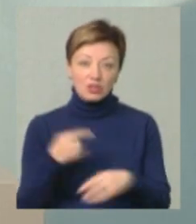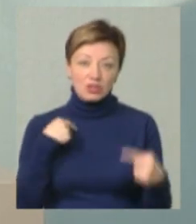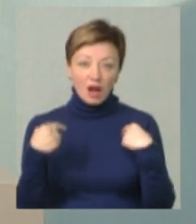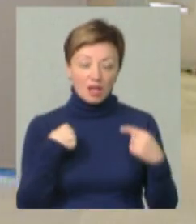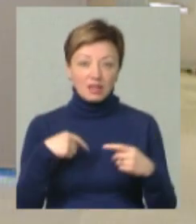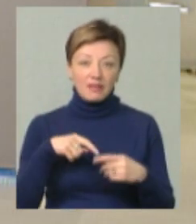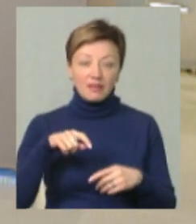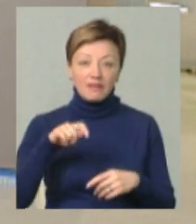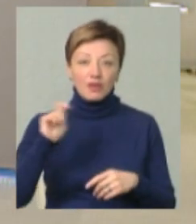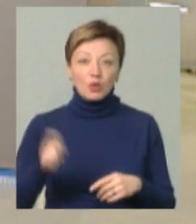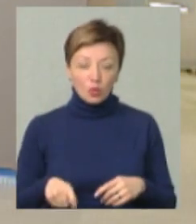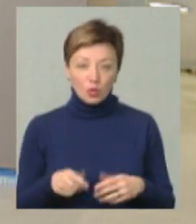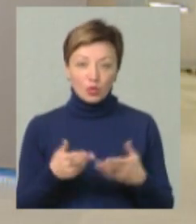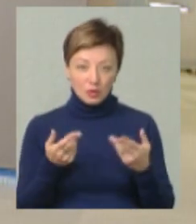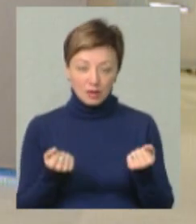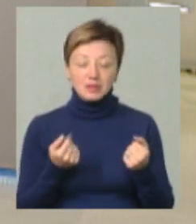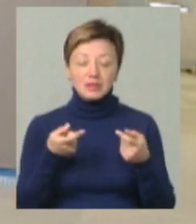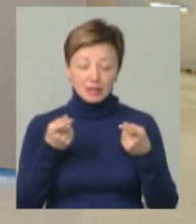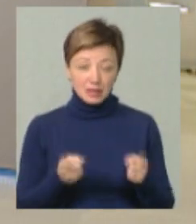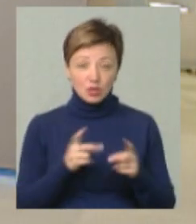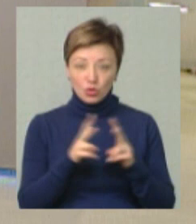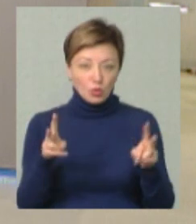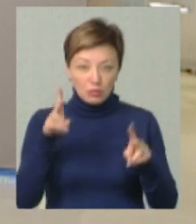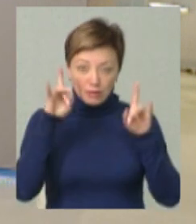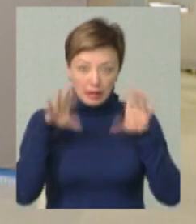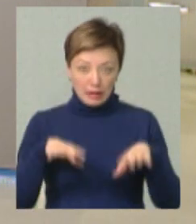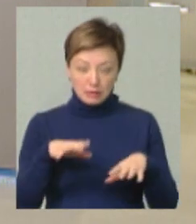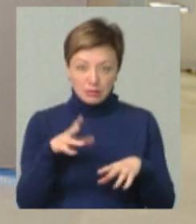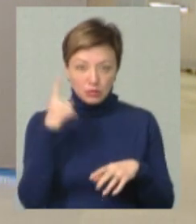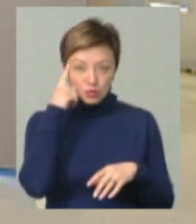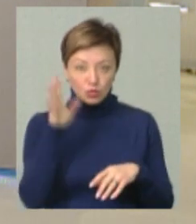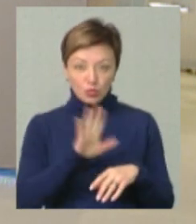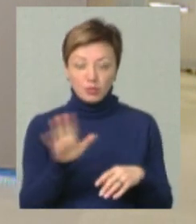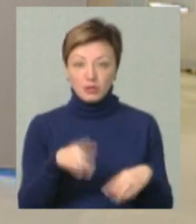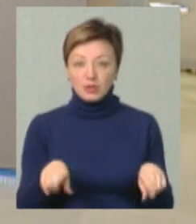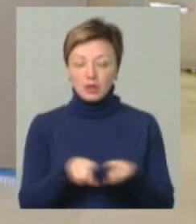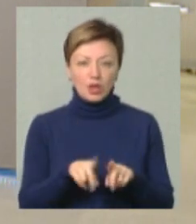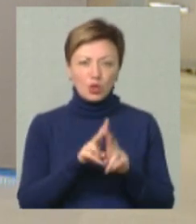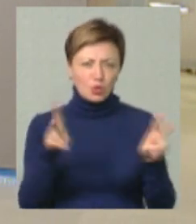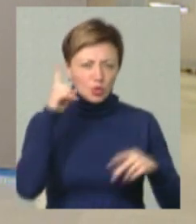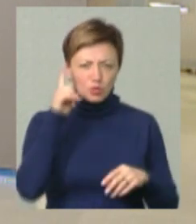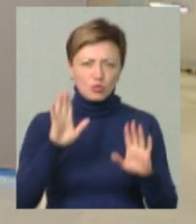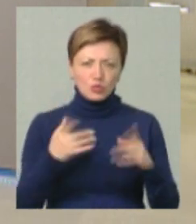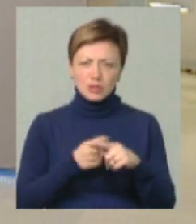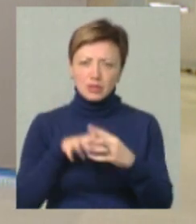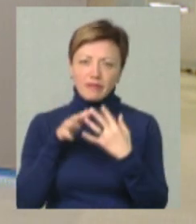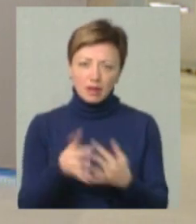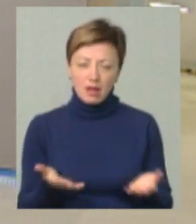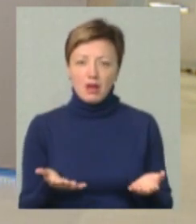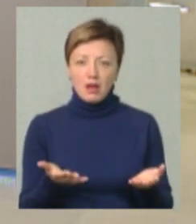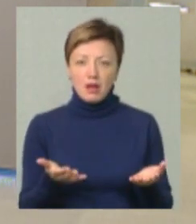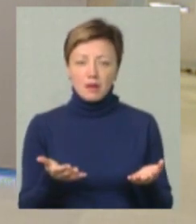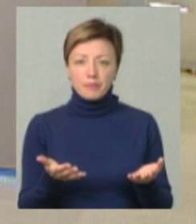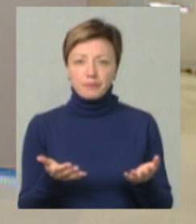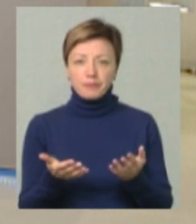війною, або і фізично, да, або це, і психологічно. Це дійсно, ніхто не сподівався на таке. І так само, от, ніхто не сподівався, що буде ця війна, що от,